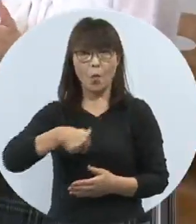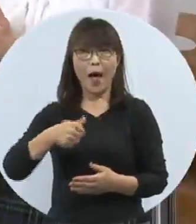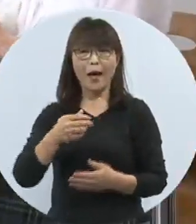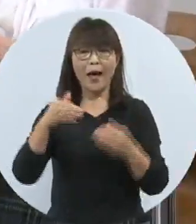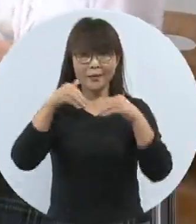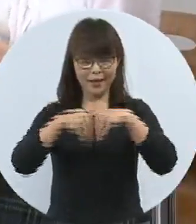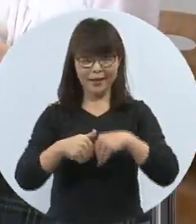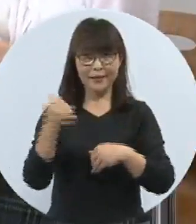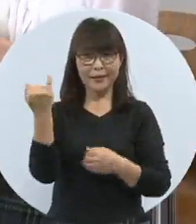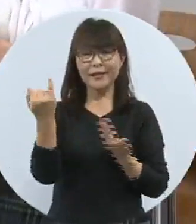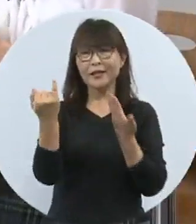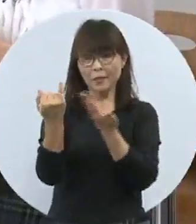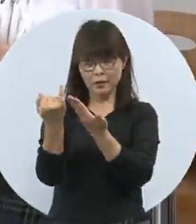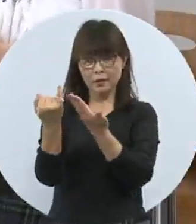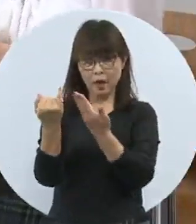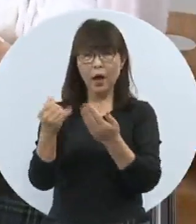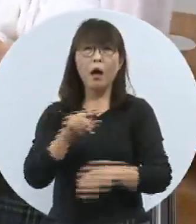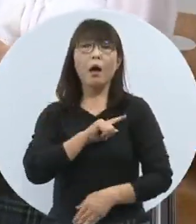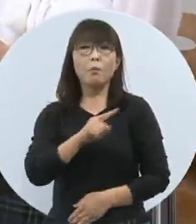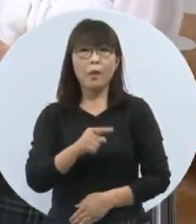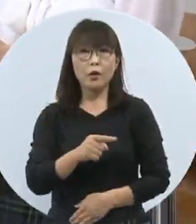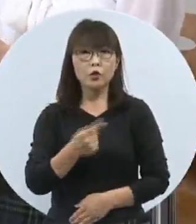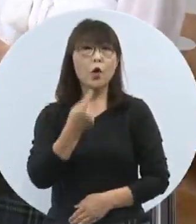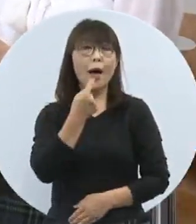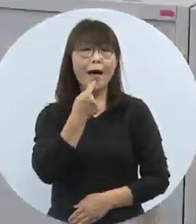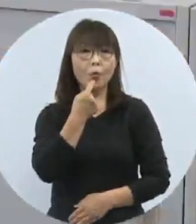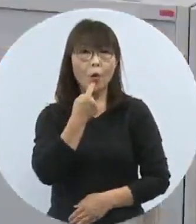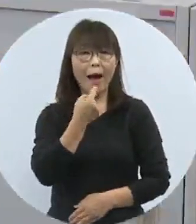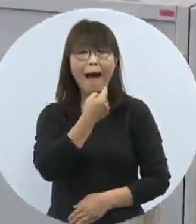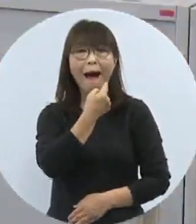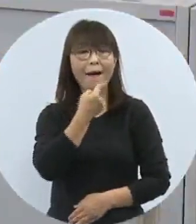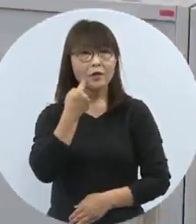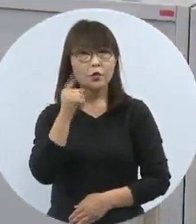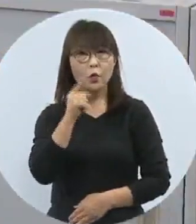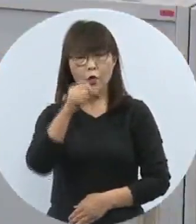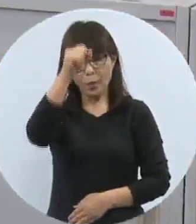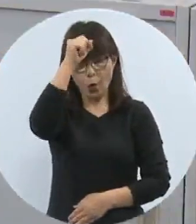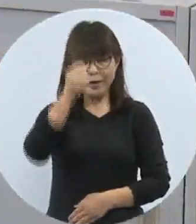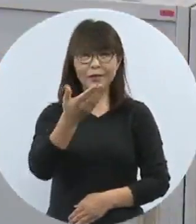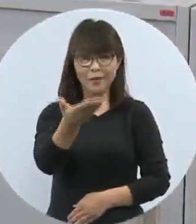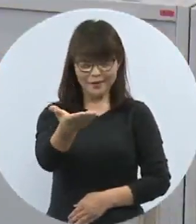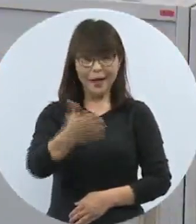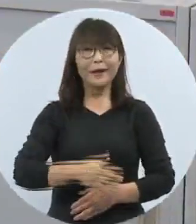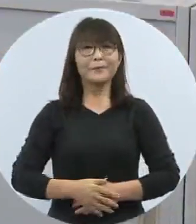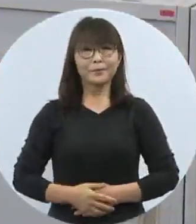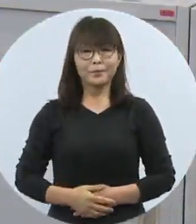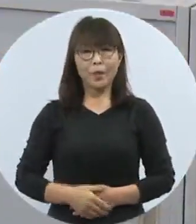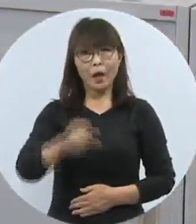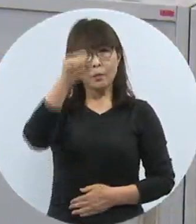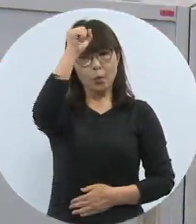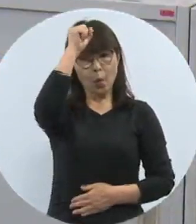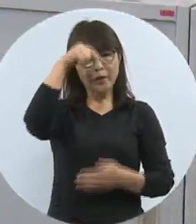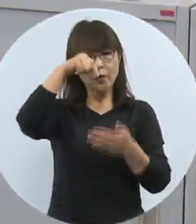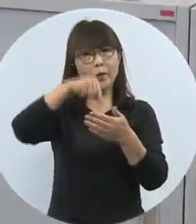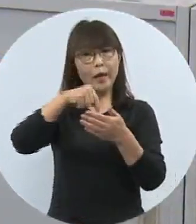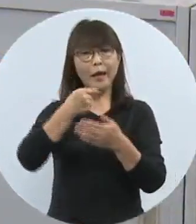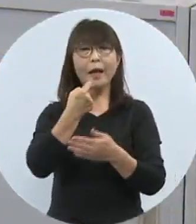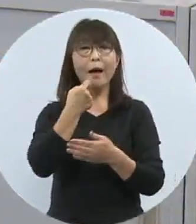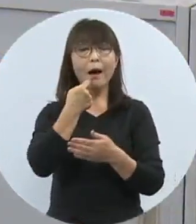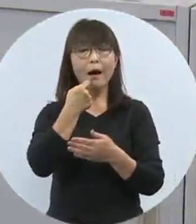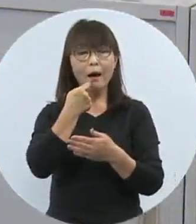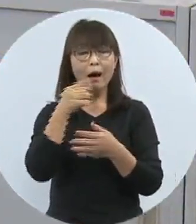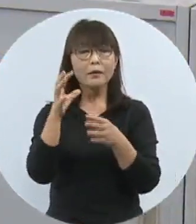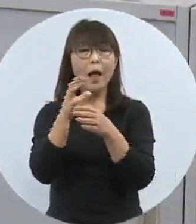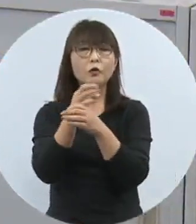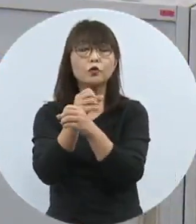歯とか歯茎にはどんな病気があるんですか？ はい、歯と歯茎の病気でやっぱ口の中でこう歯を失